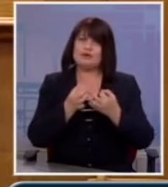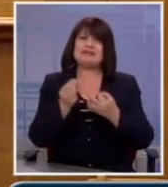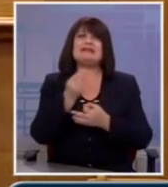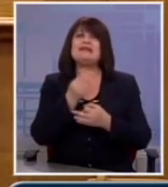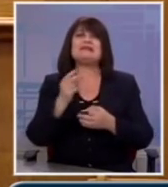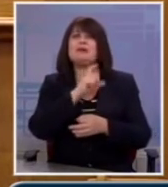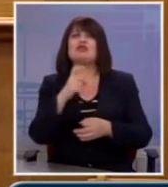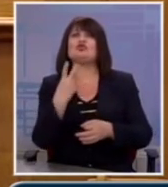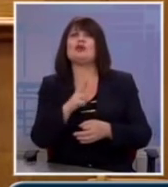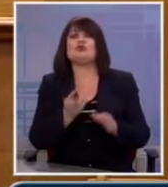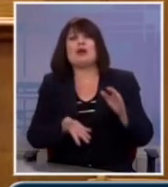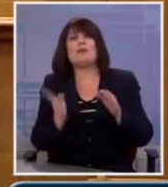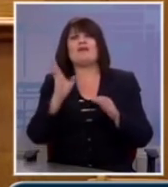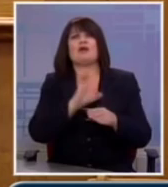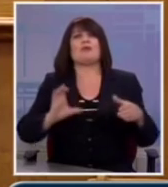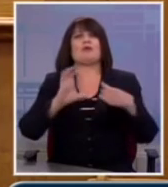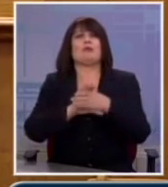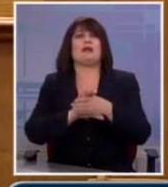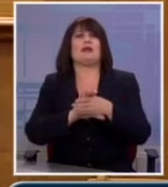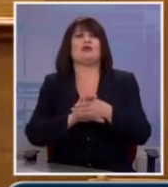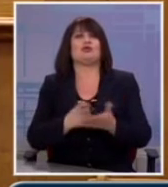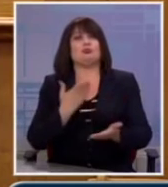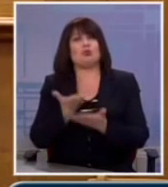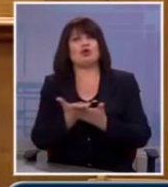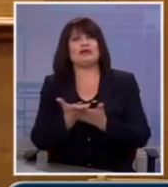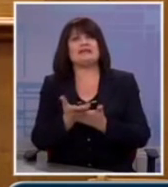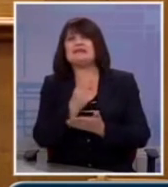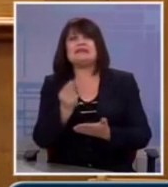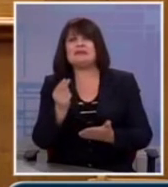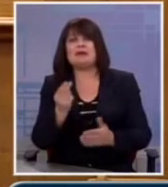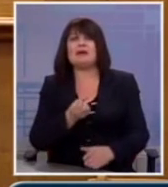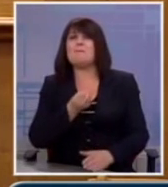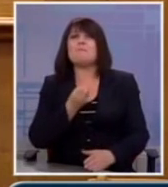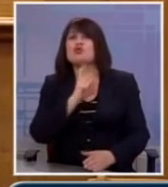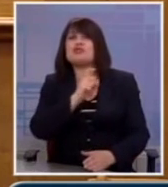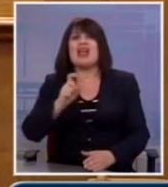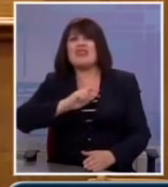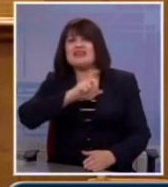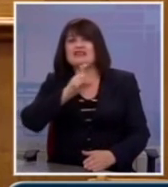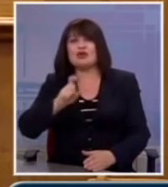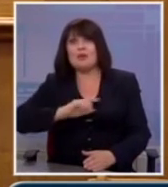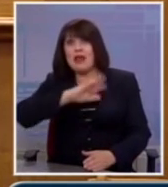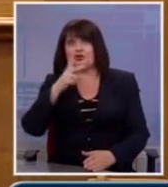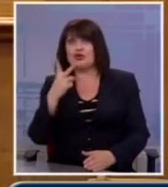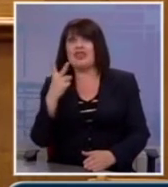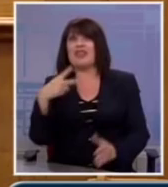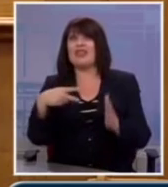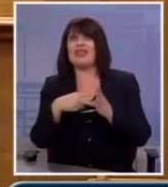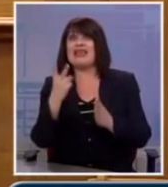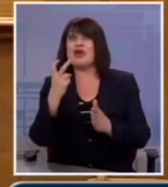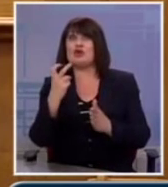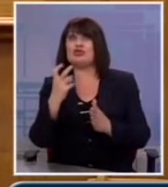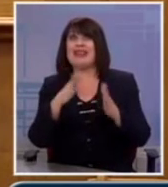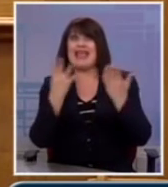ζωή τους η έξοδος από την Ευρωπαϊκή Ένωση που τους προτείνετε. Πόσα δισεκατομμύρια θα χάσουν μέχρι το 2020.